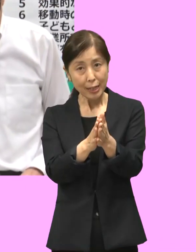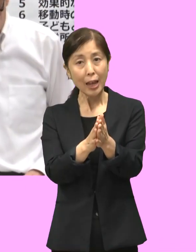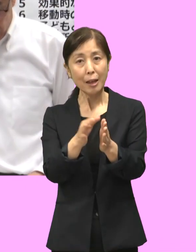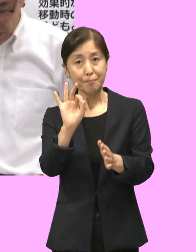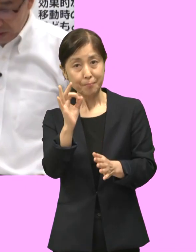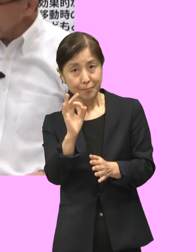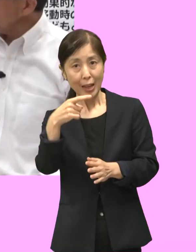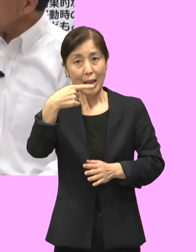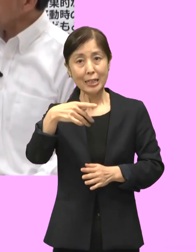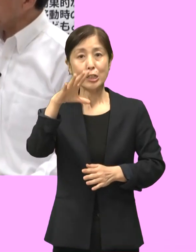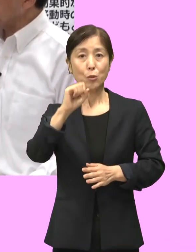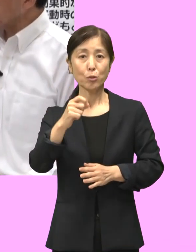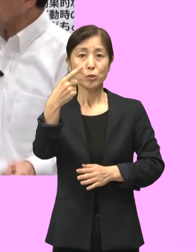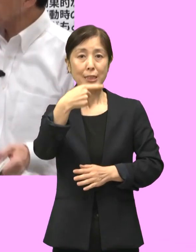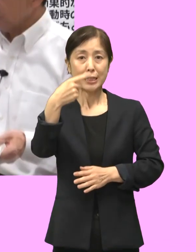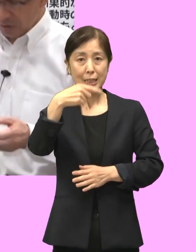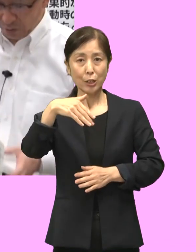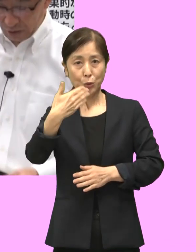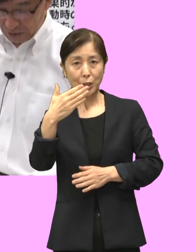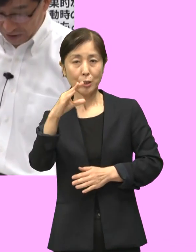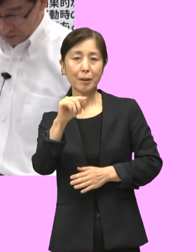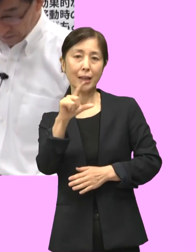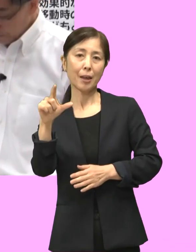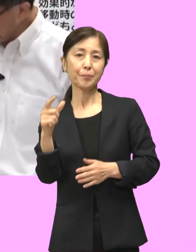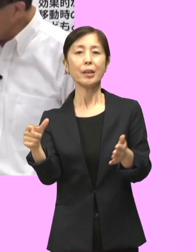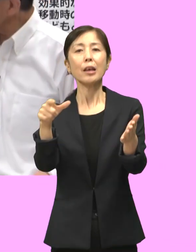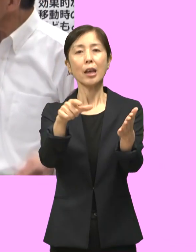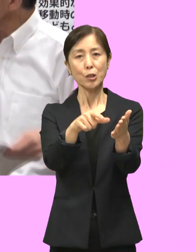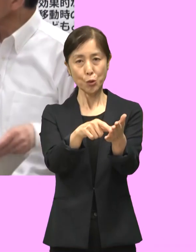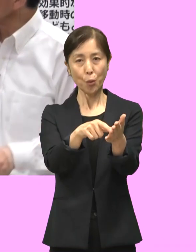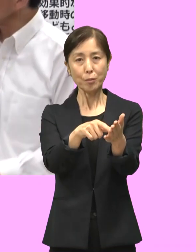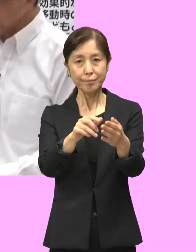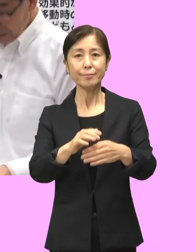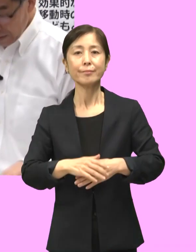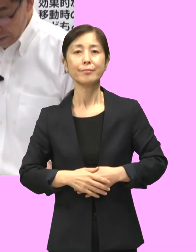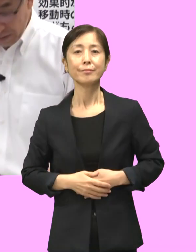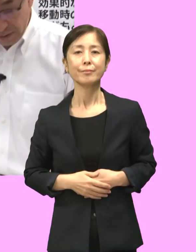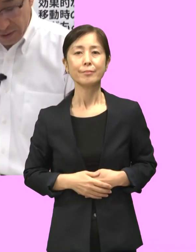万円を支援をするというものであります。